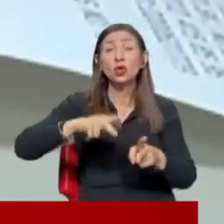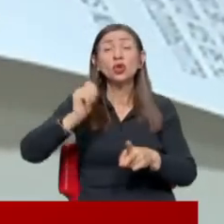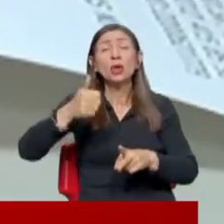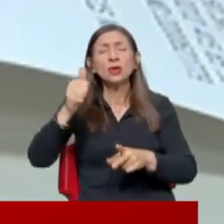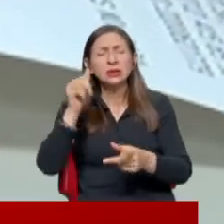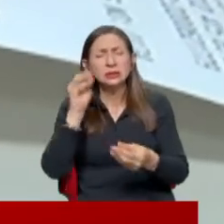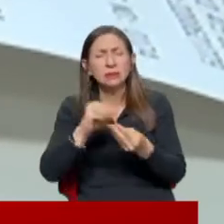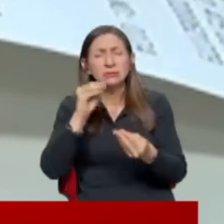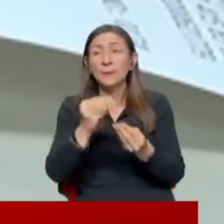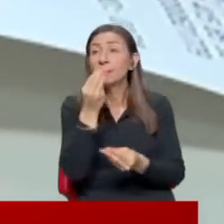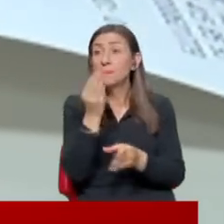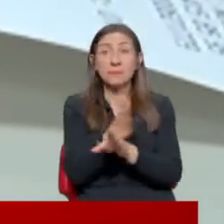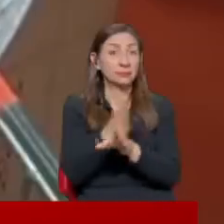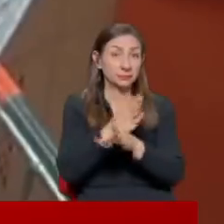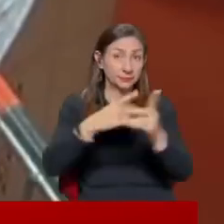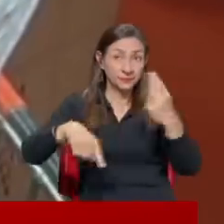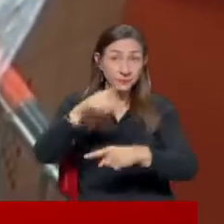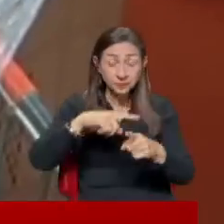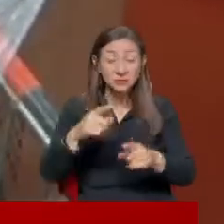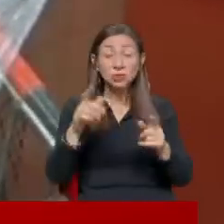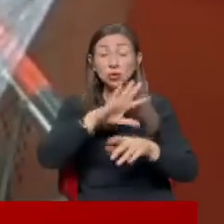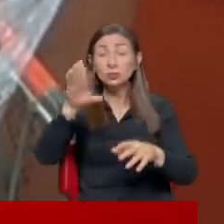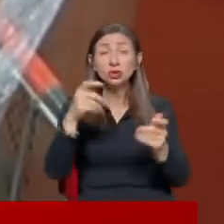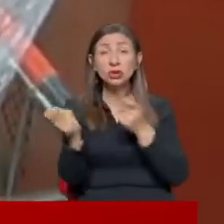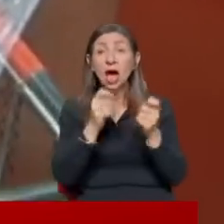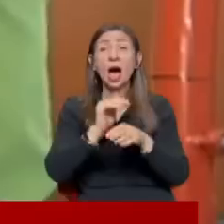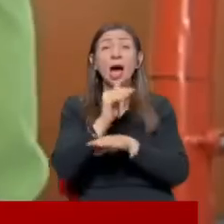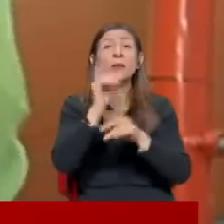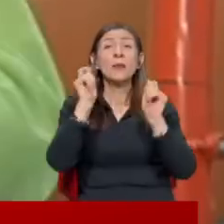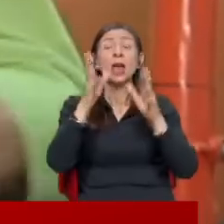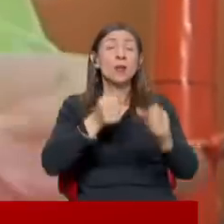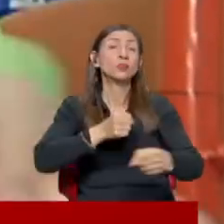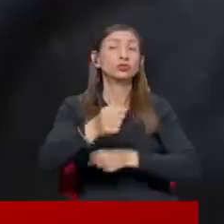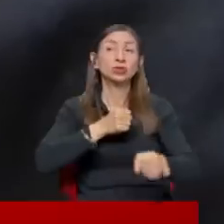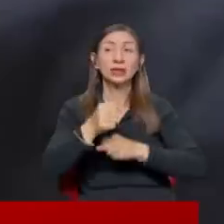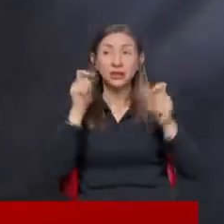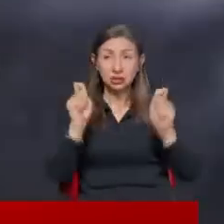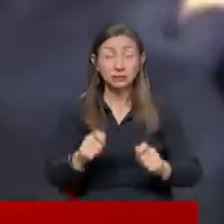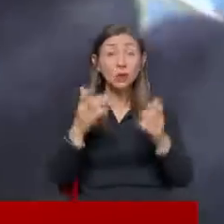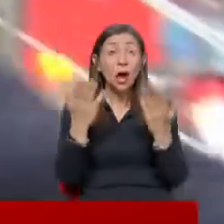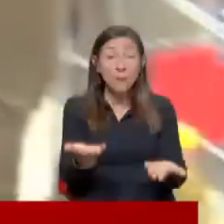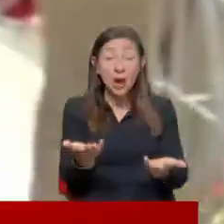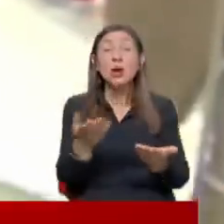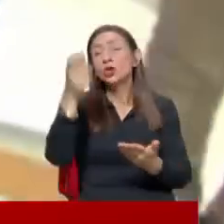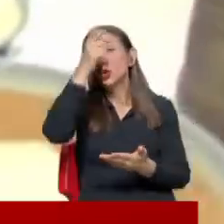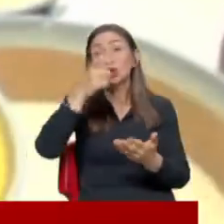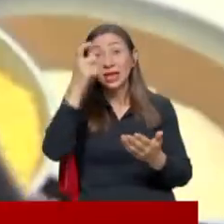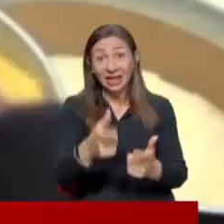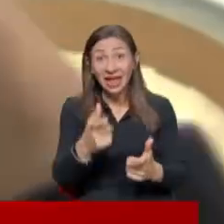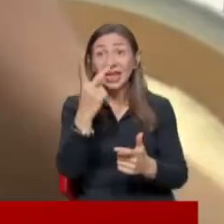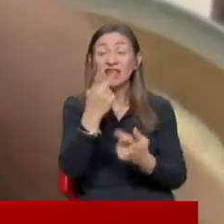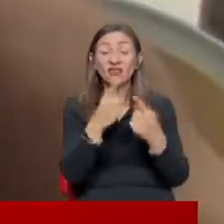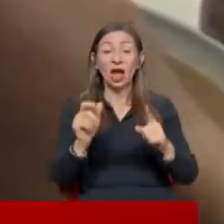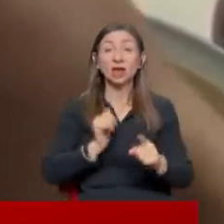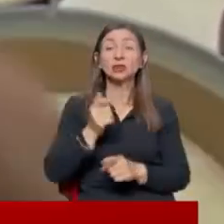güne zamlanan gıda fiyatları. Tüm çalışanlar hayat pahalılığıyla mücadele etmeye çalışıyor ama Türkiye'de iki